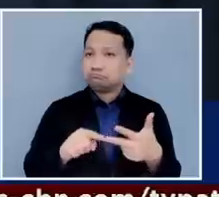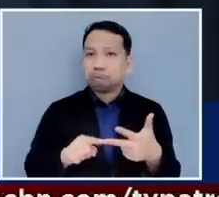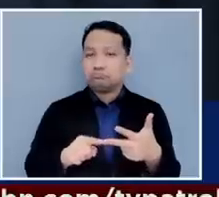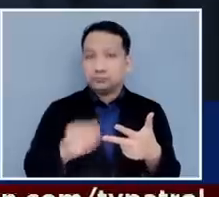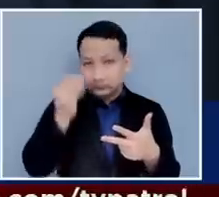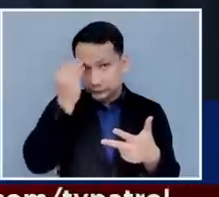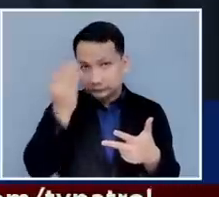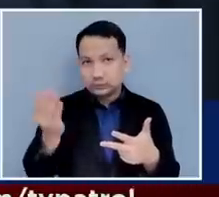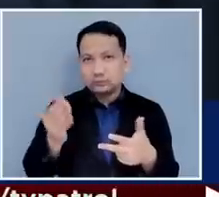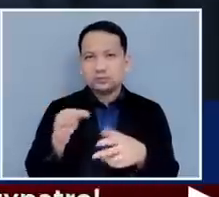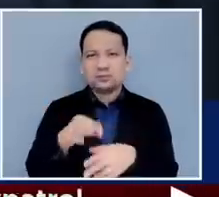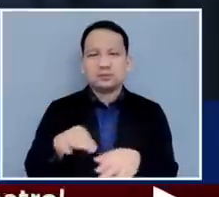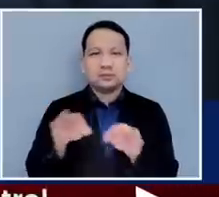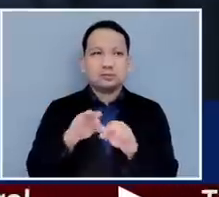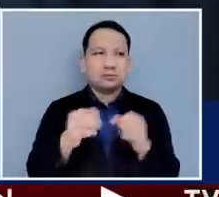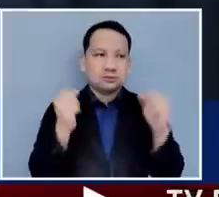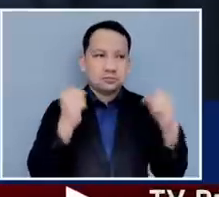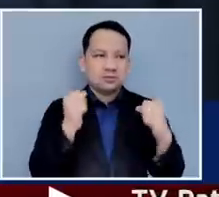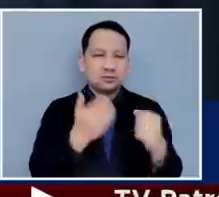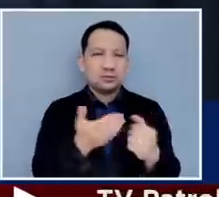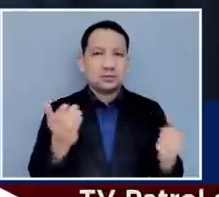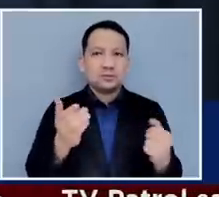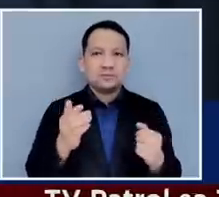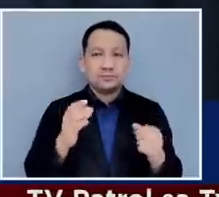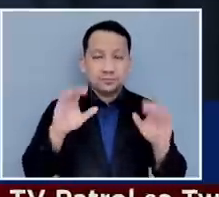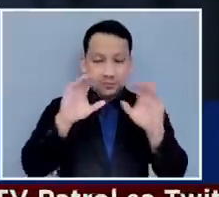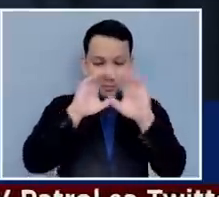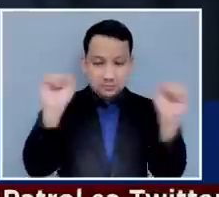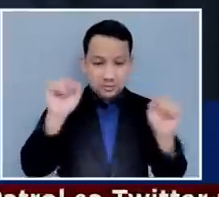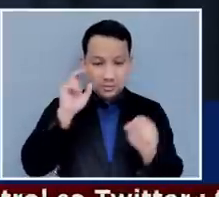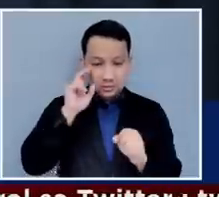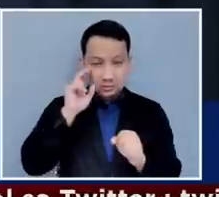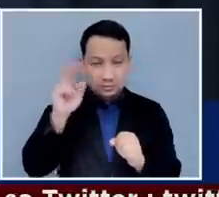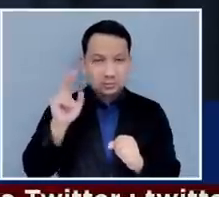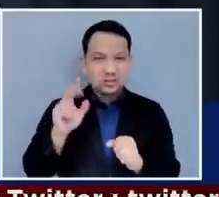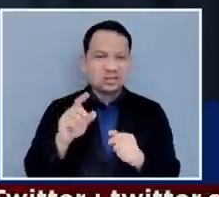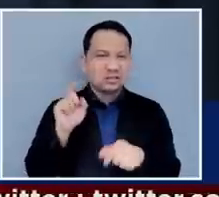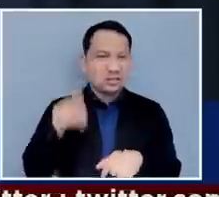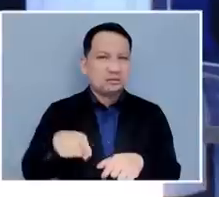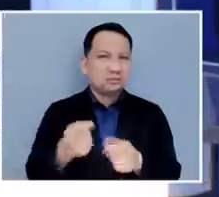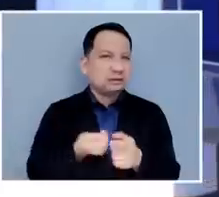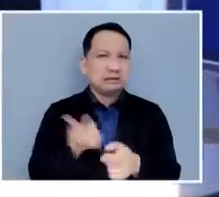tingin ko makukonbinsi ang executive na dapat i-ban.